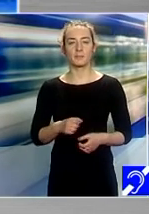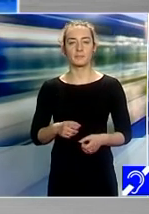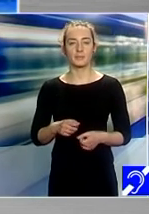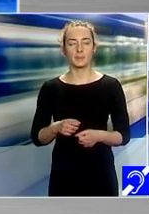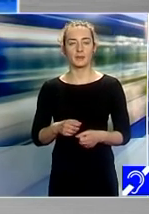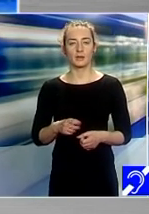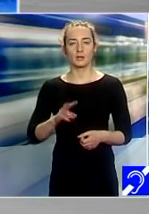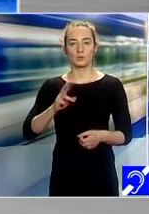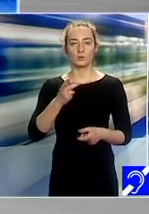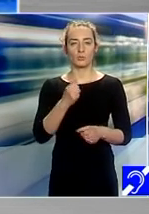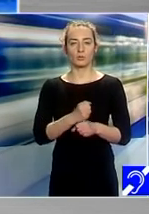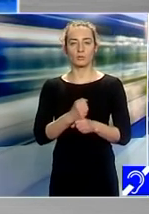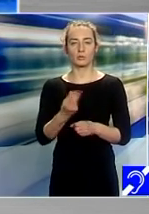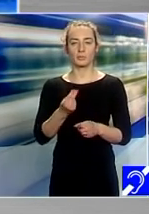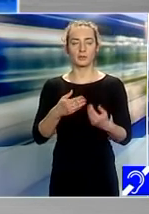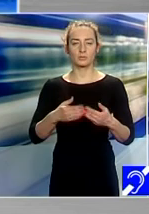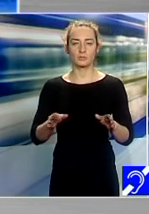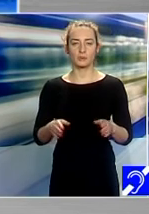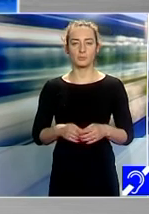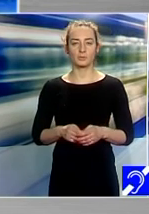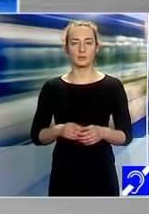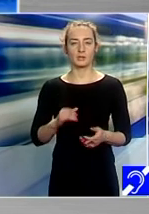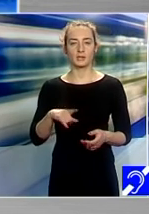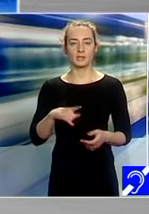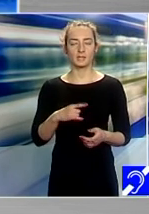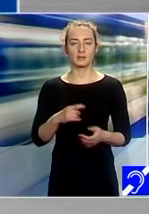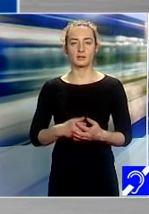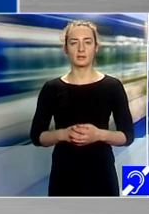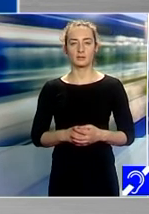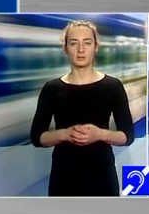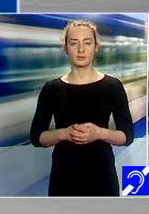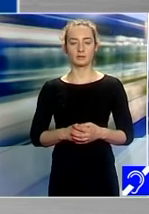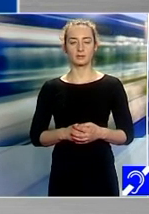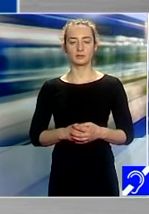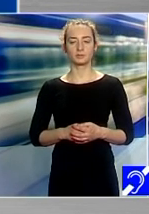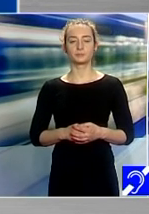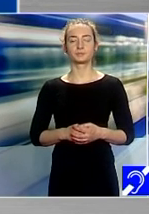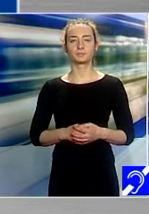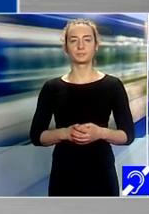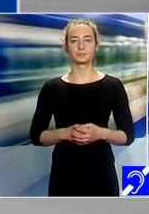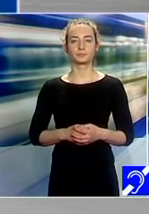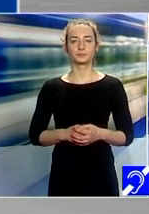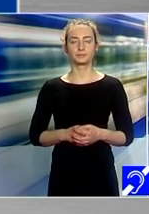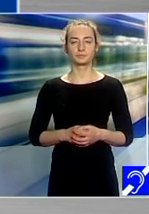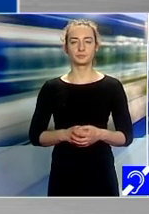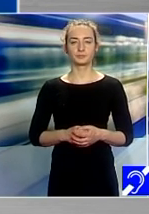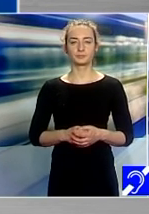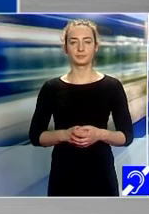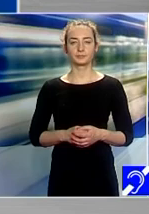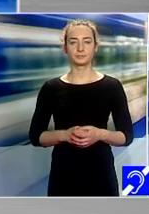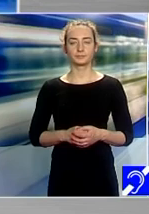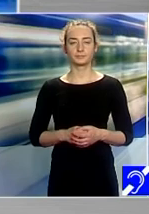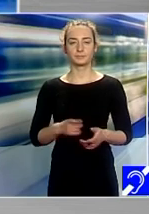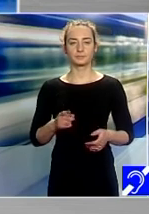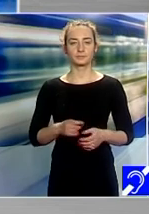măcar aceste două lucruri pentru început. E adevărat că materialul... Dar tu luptați de anul trecut, luptăm, era acea discuție, da, e, mai avansat? Discu...